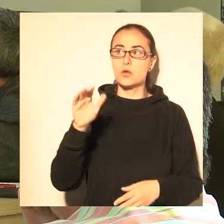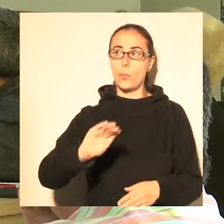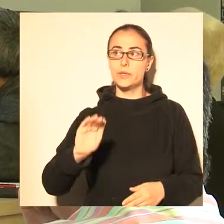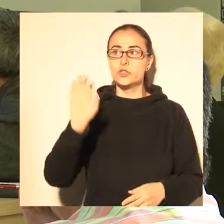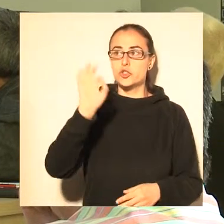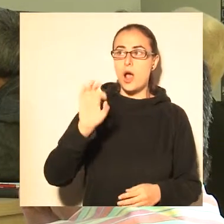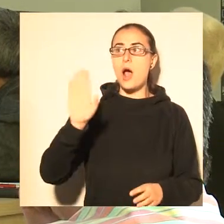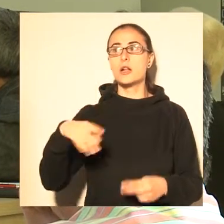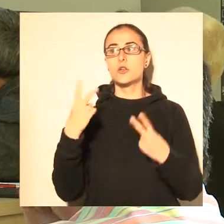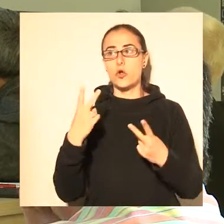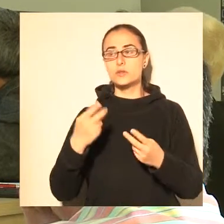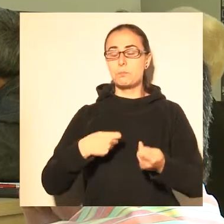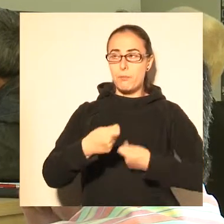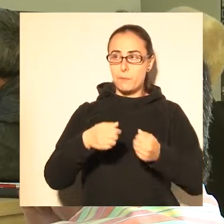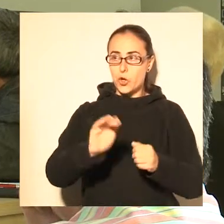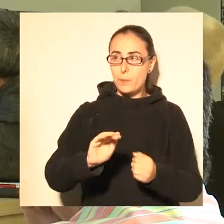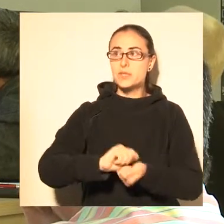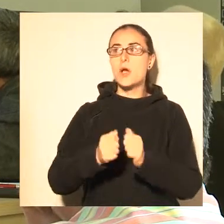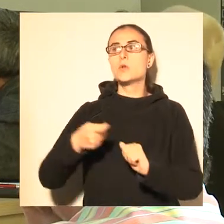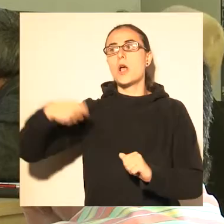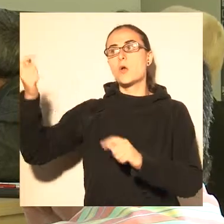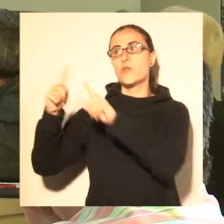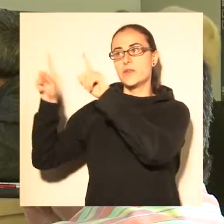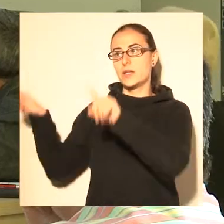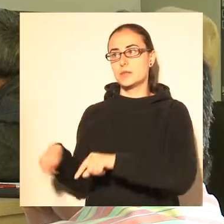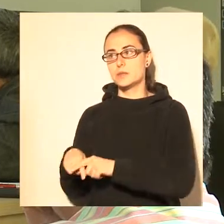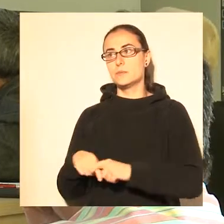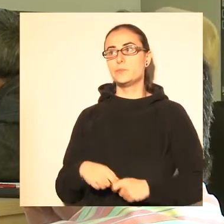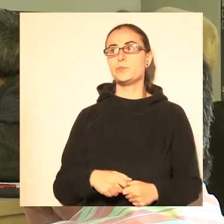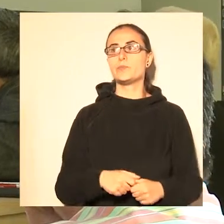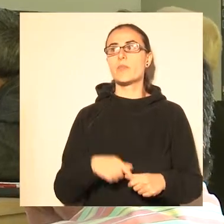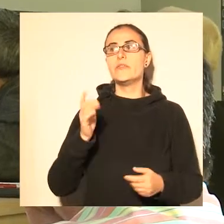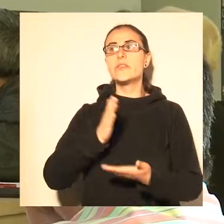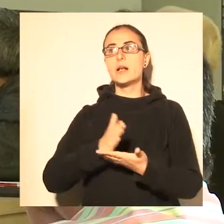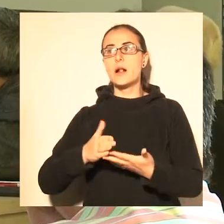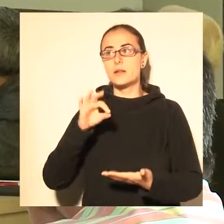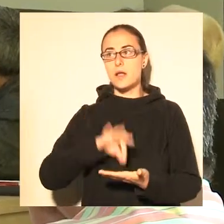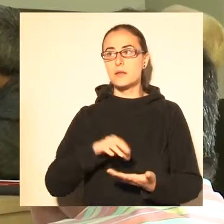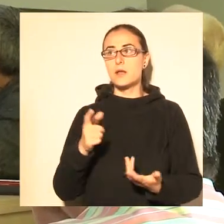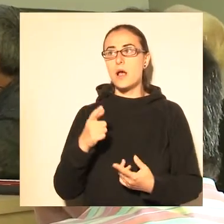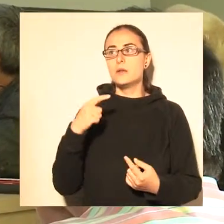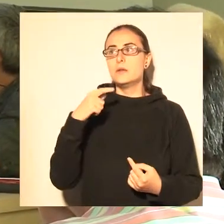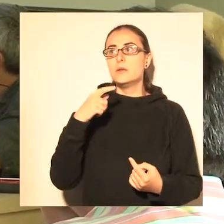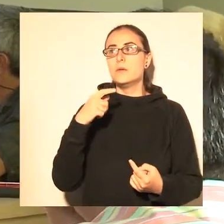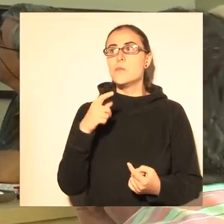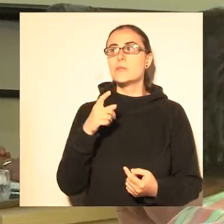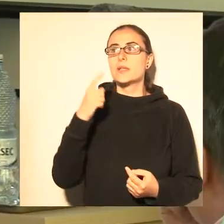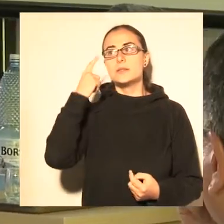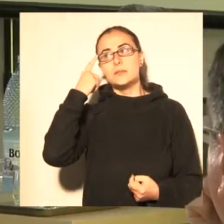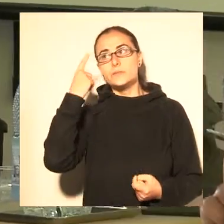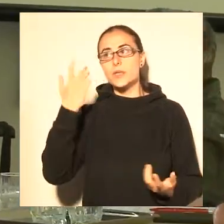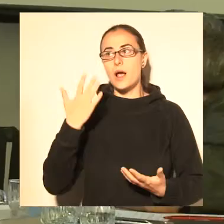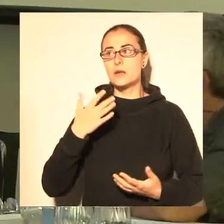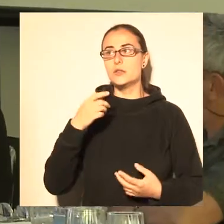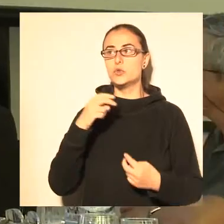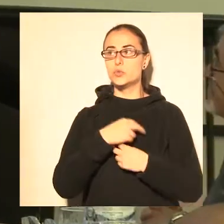vreo șansă adică cumva are rost să investesc bani sau arunc banii pe fereastră de fiecare dată chiar dacă nu mă arăt